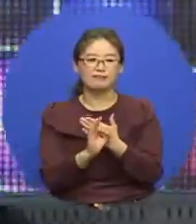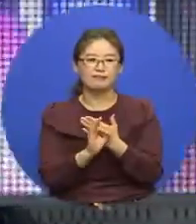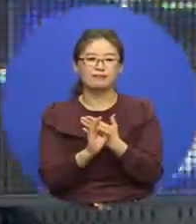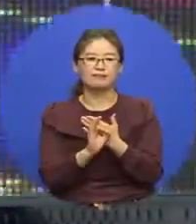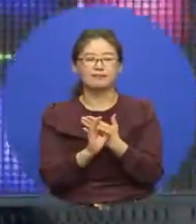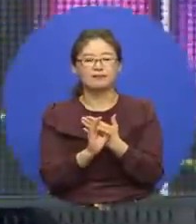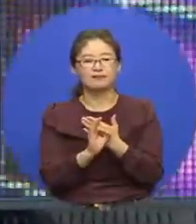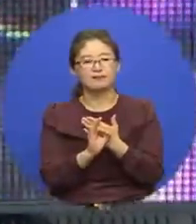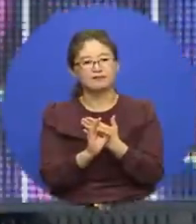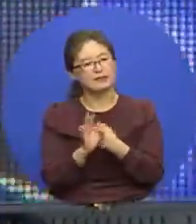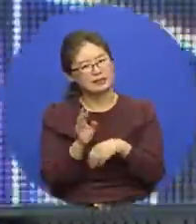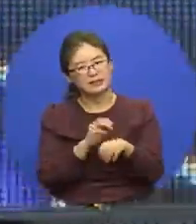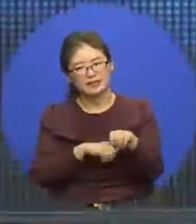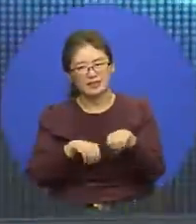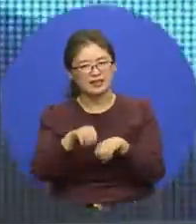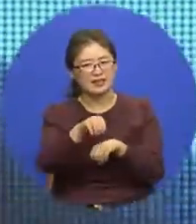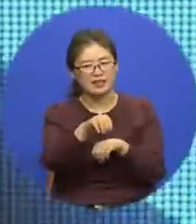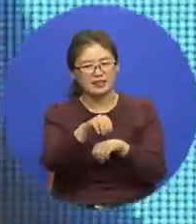차라리